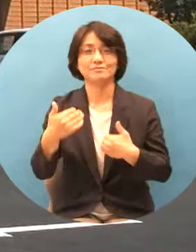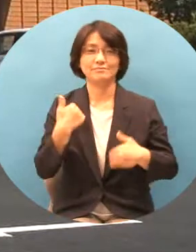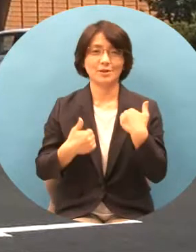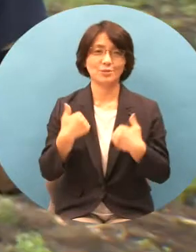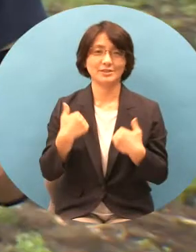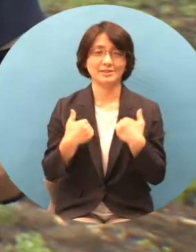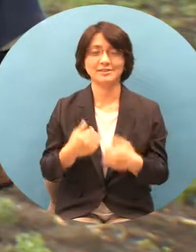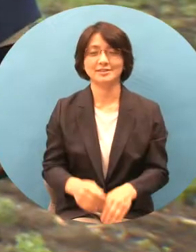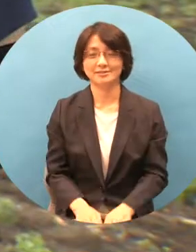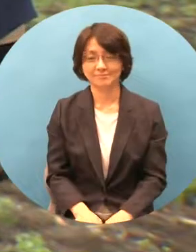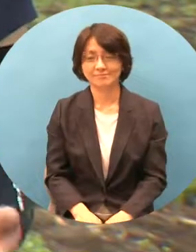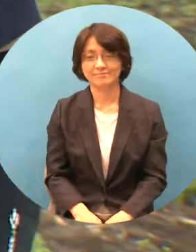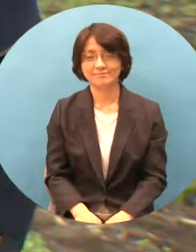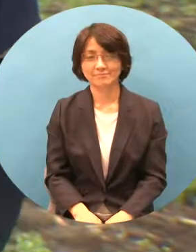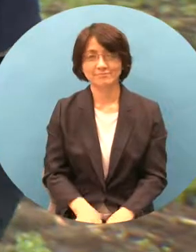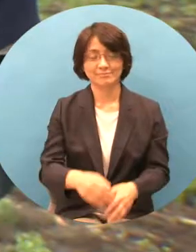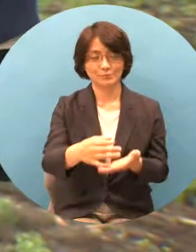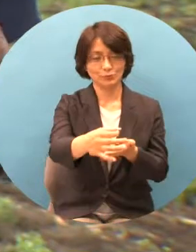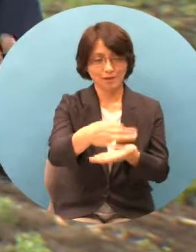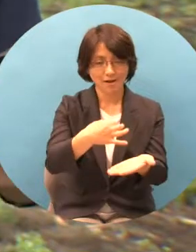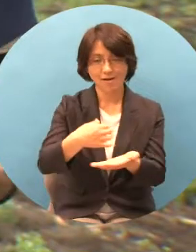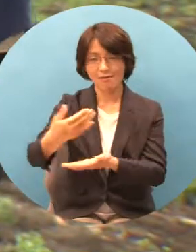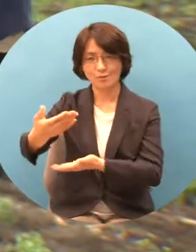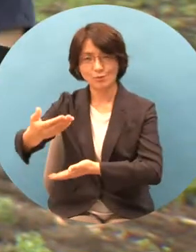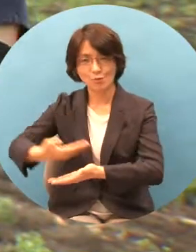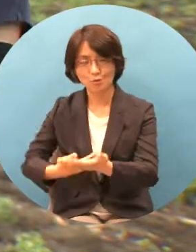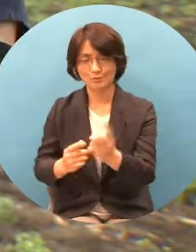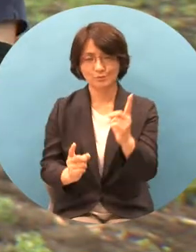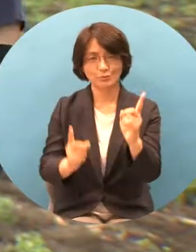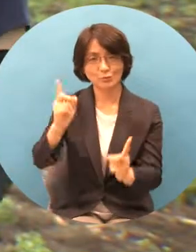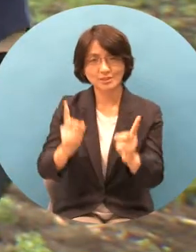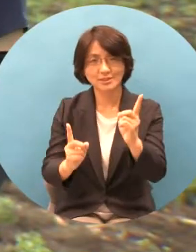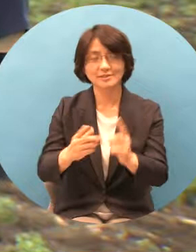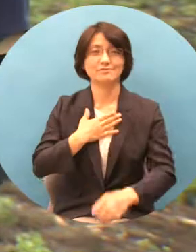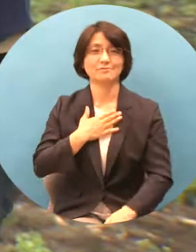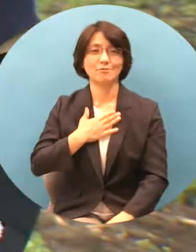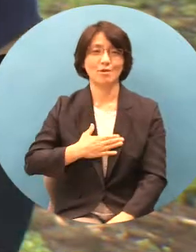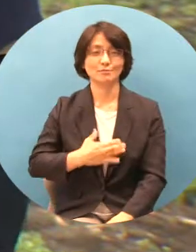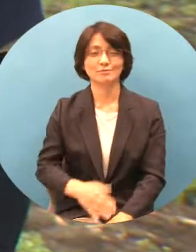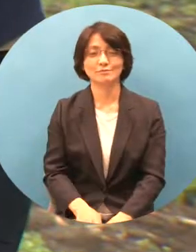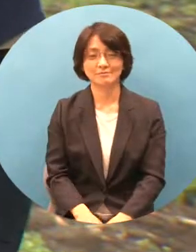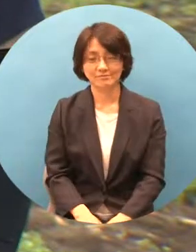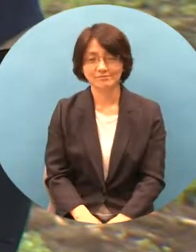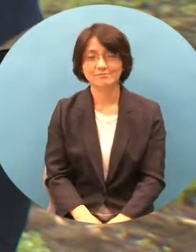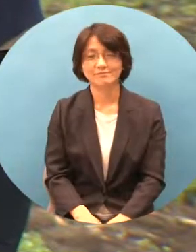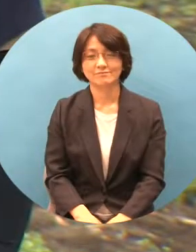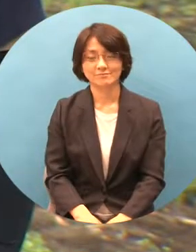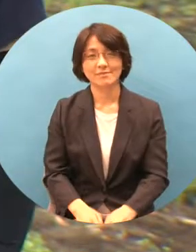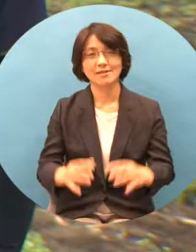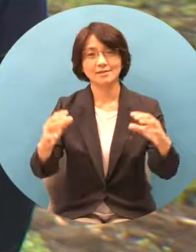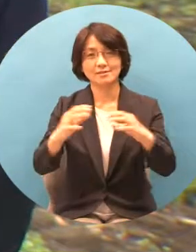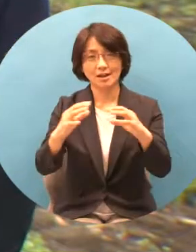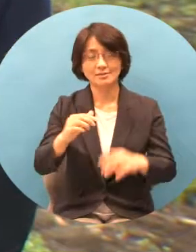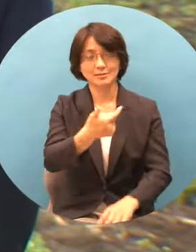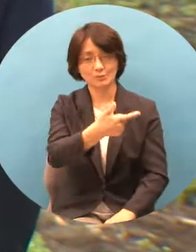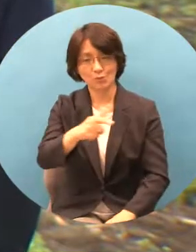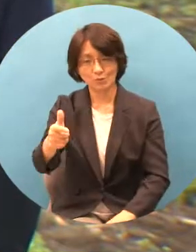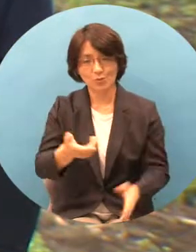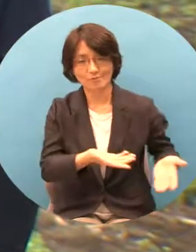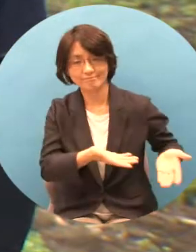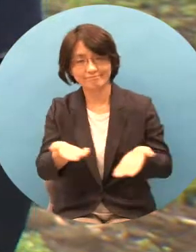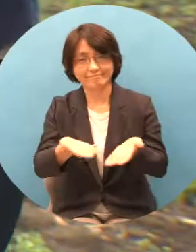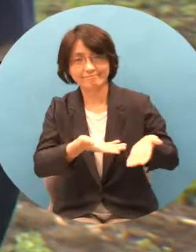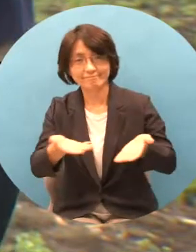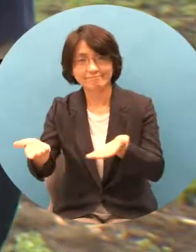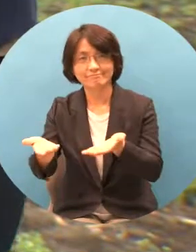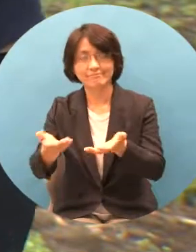ね。それこそダイレクトに売れたか売れないかで私に帰ってくるんです。その日に道の駅にいろんな野菜を持っていくのは